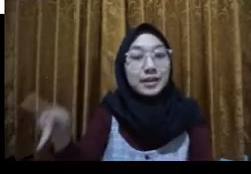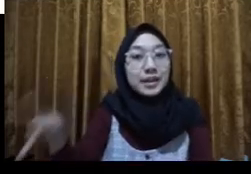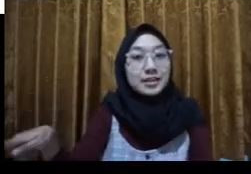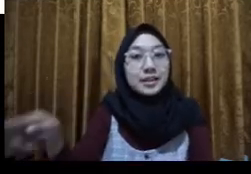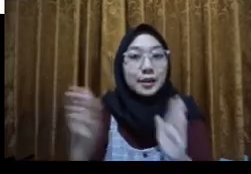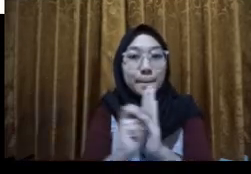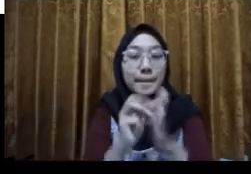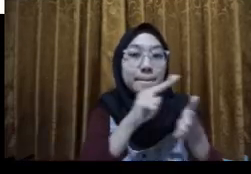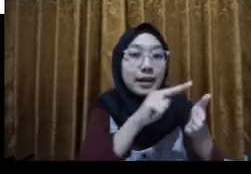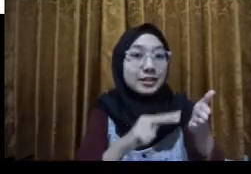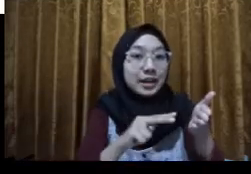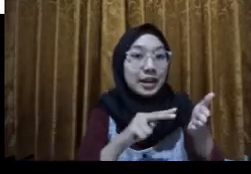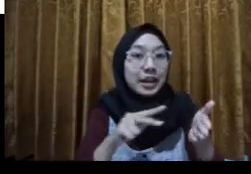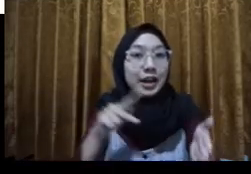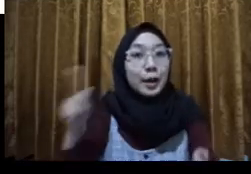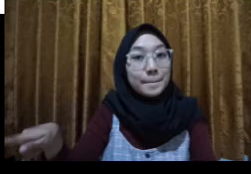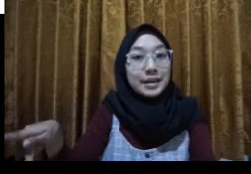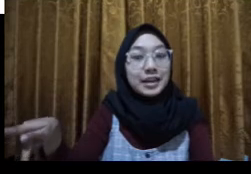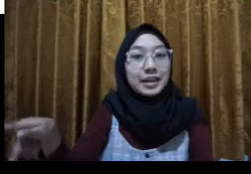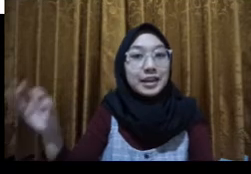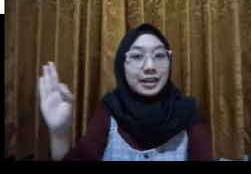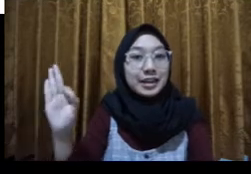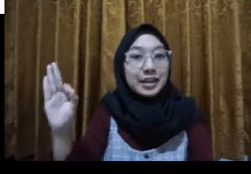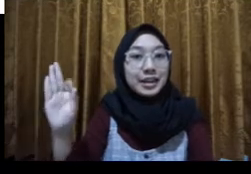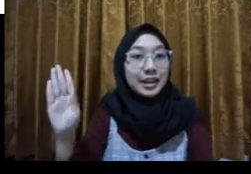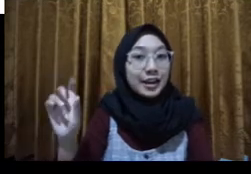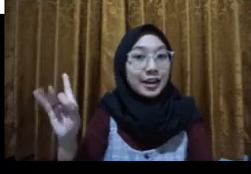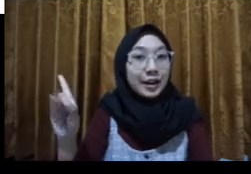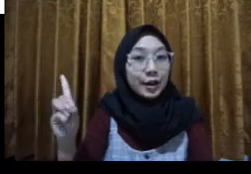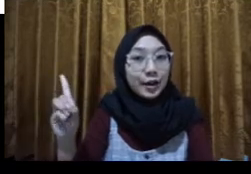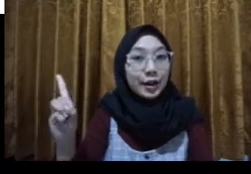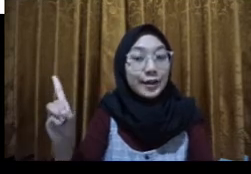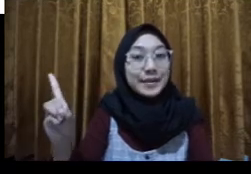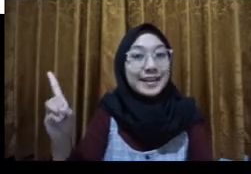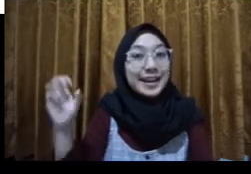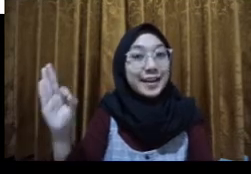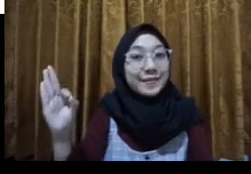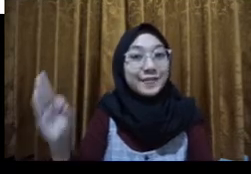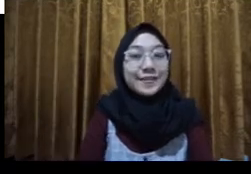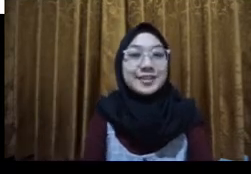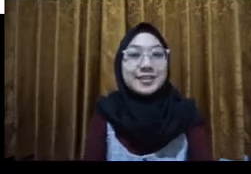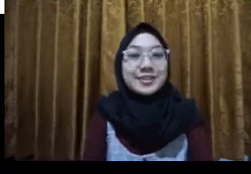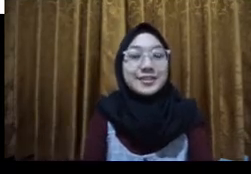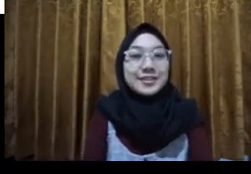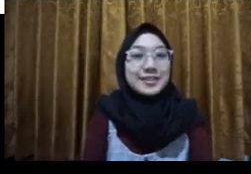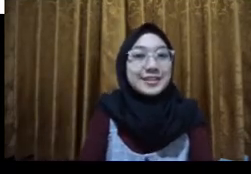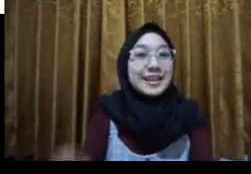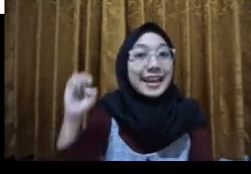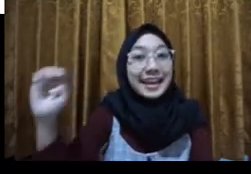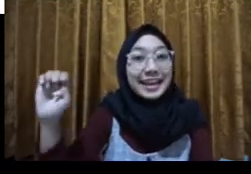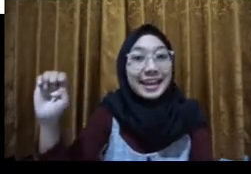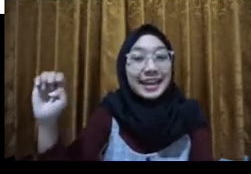pembaca PDF dan juga electronic book atau sering juga